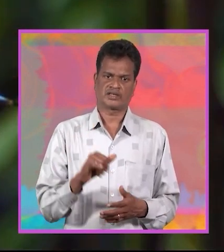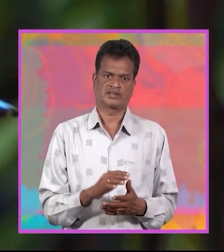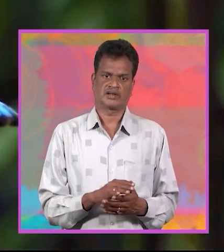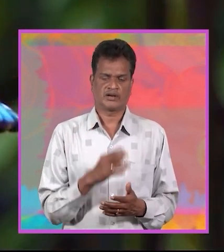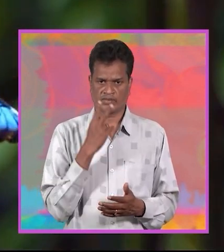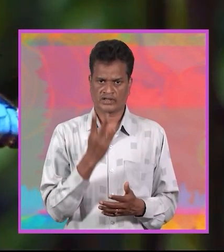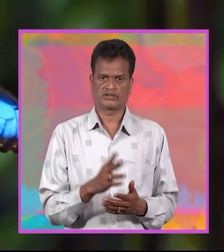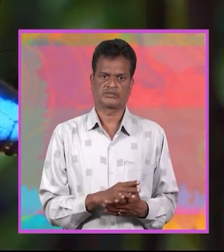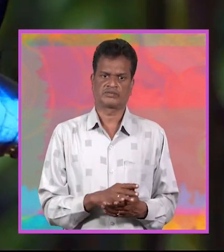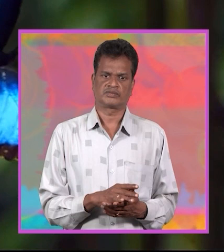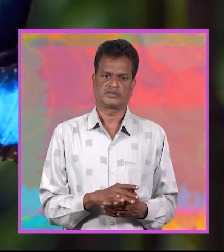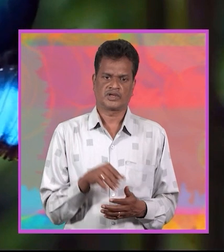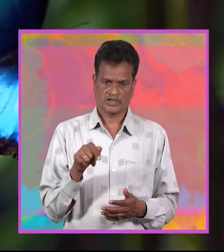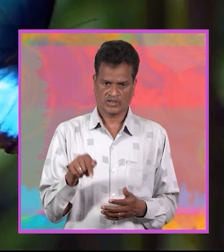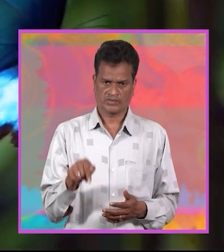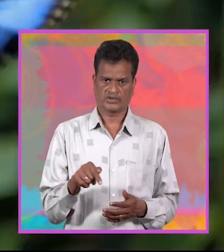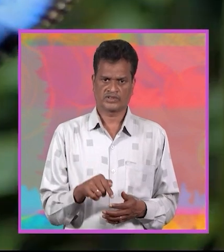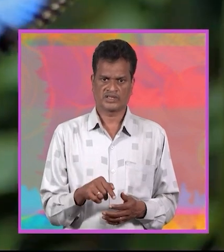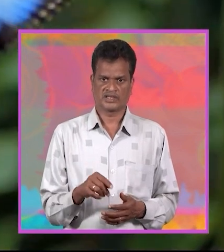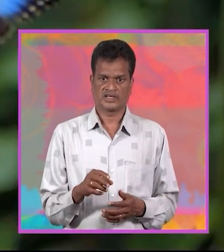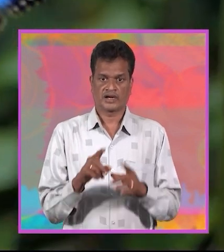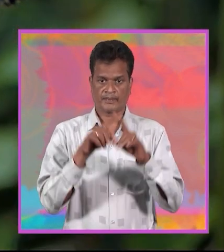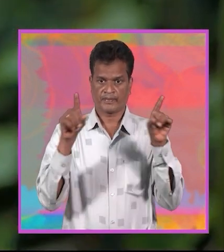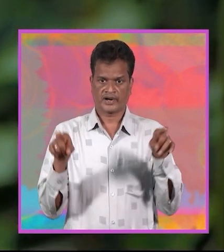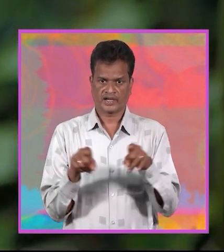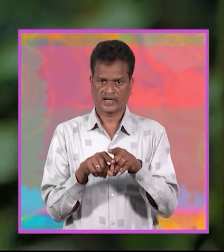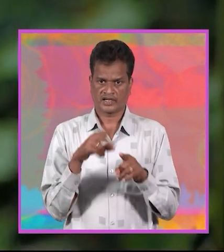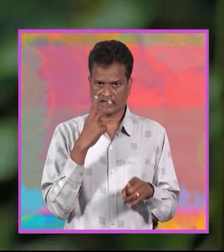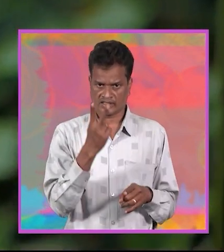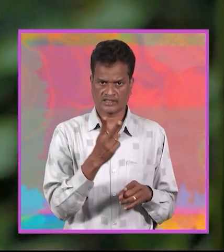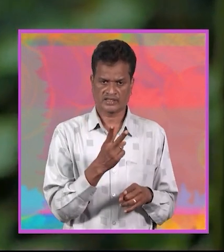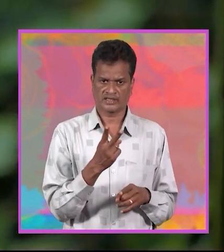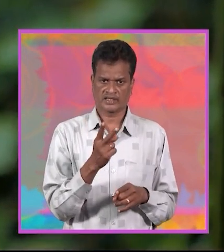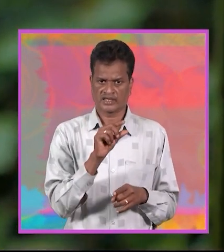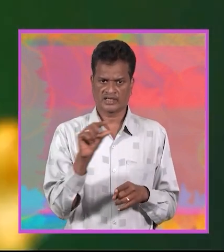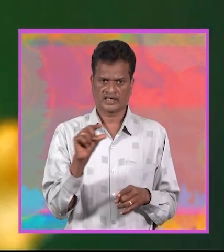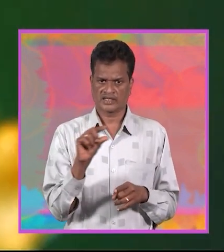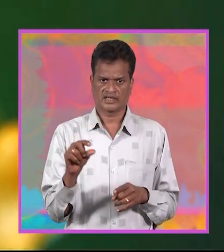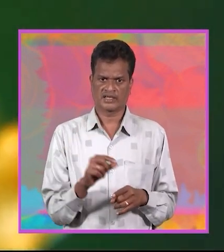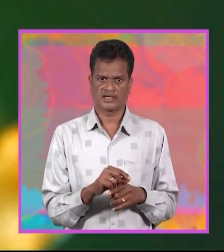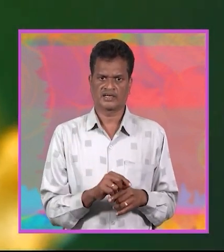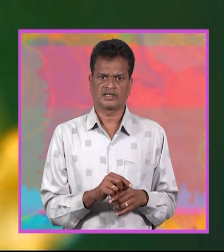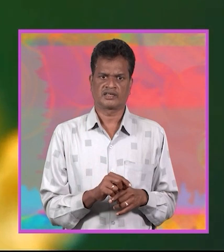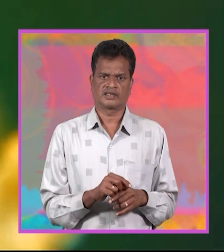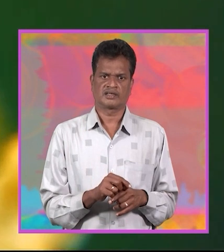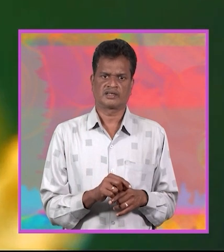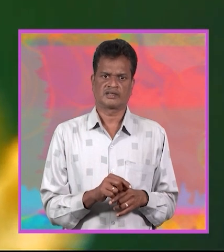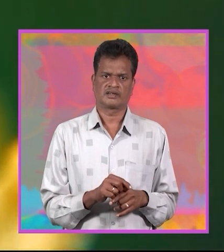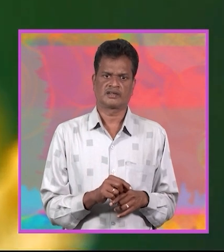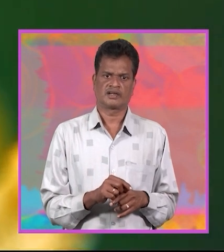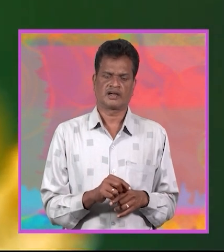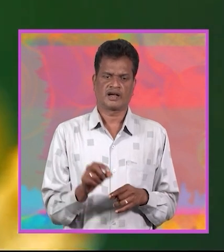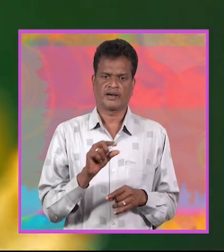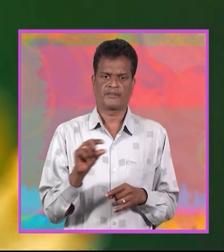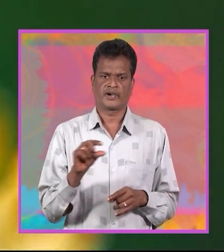பார்த்தோம். இப்போது உங்களிடையே சில படங்களை காட்டுகிறேன். அந்த படங்களுடைய பெயர் சொற்களில்